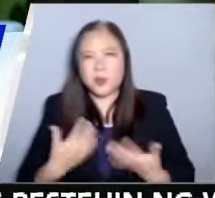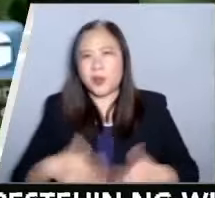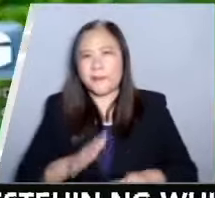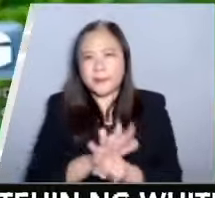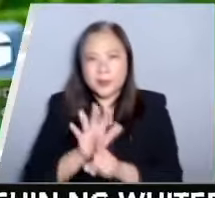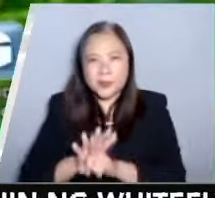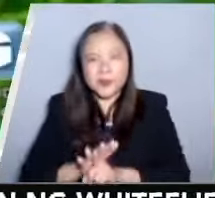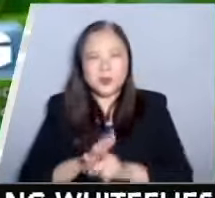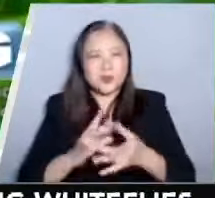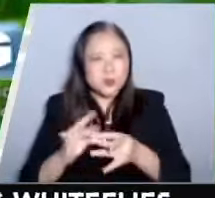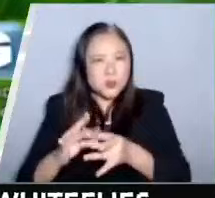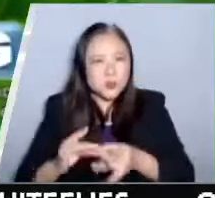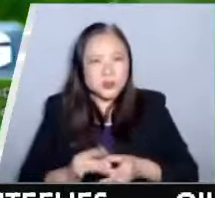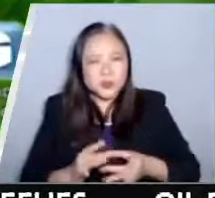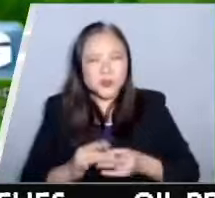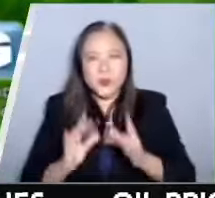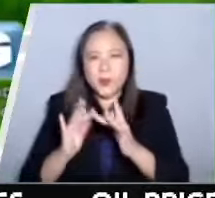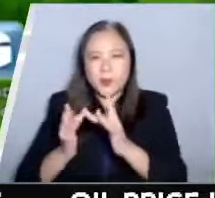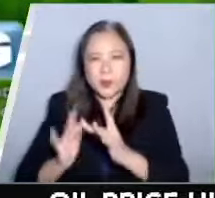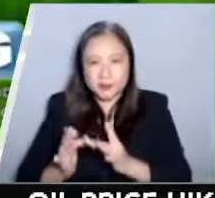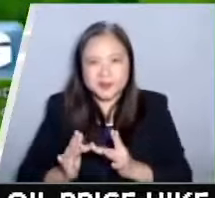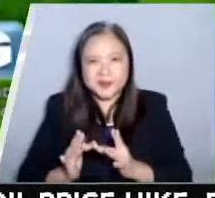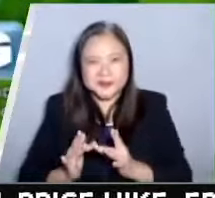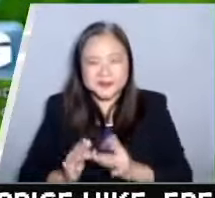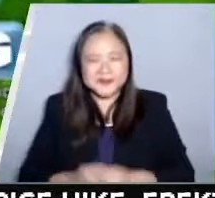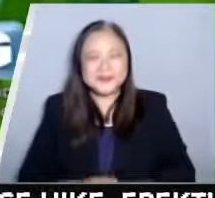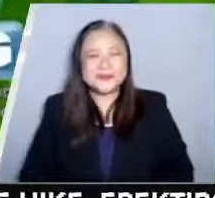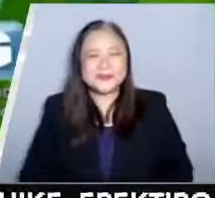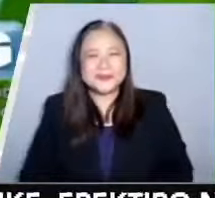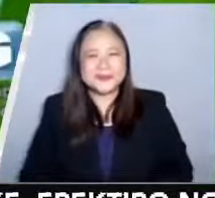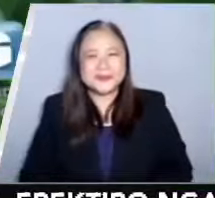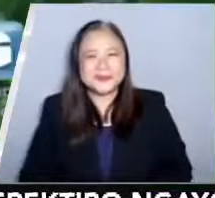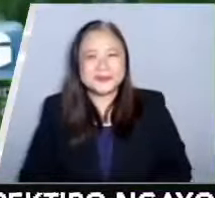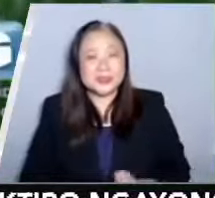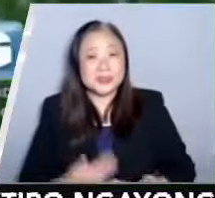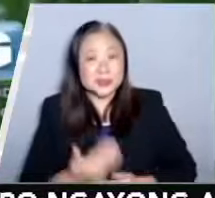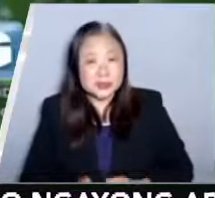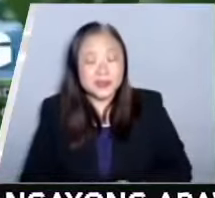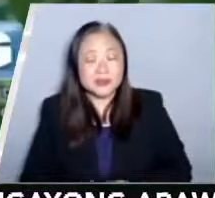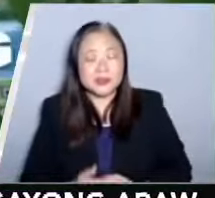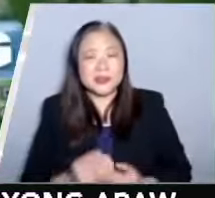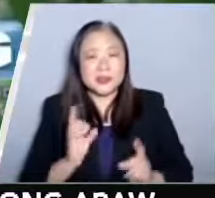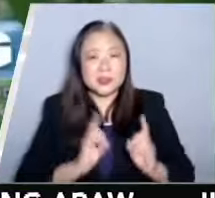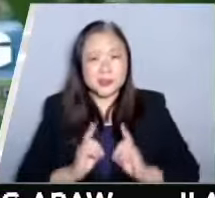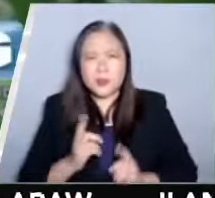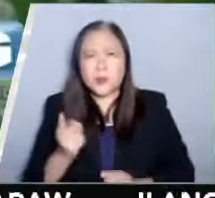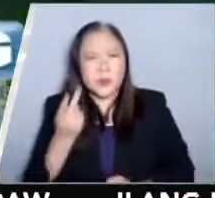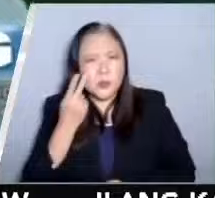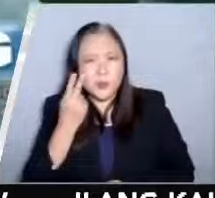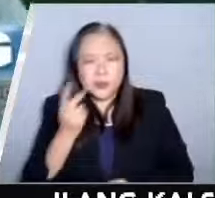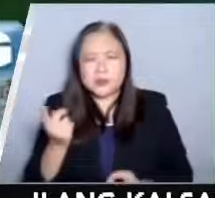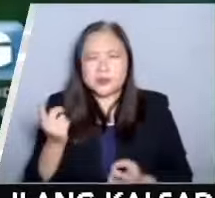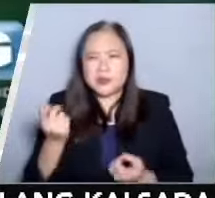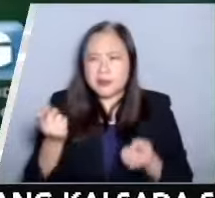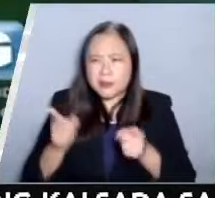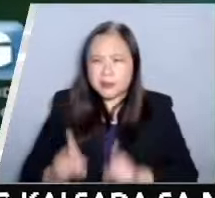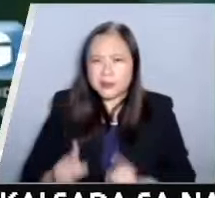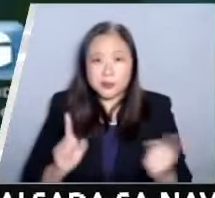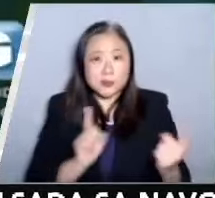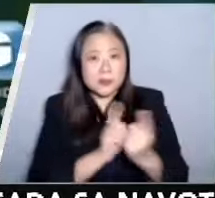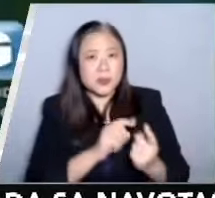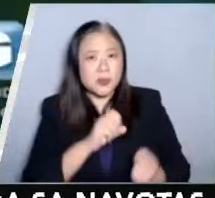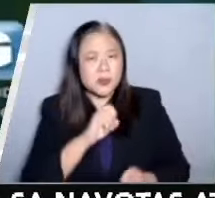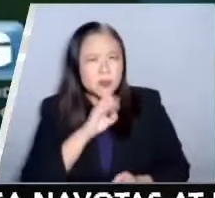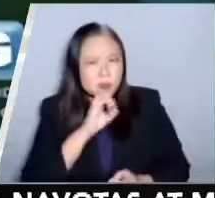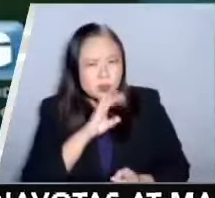ni Jen at Cian. Sa upcoming episodes, abangan kung paano babaguhin ang na-encounter nilang matanda, ang tadhana ng